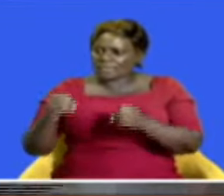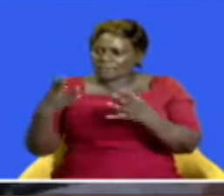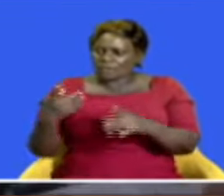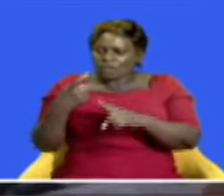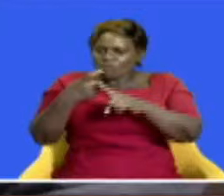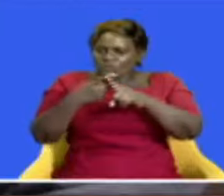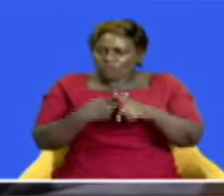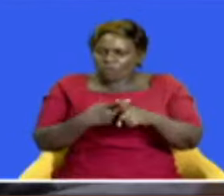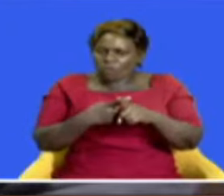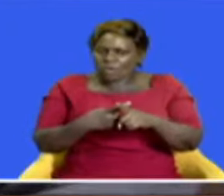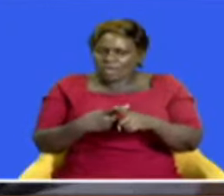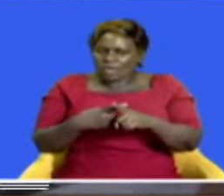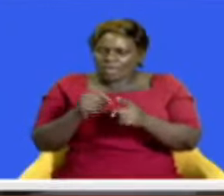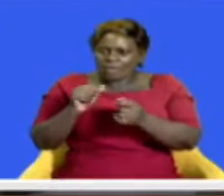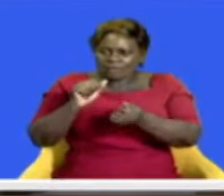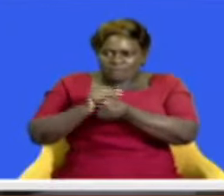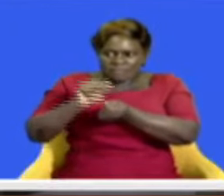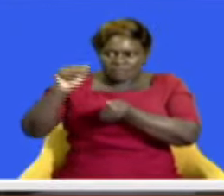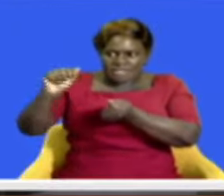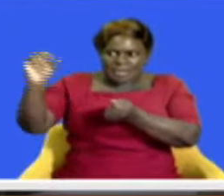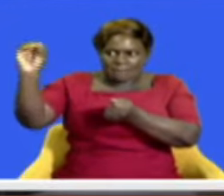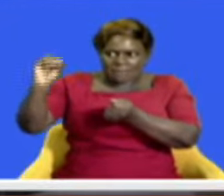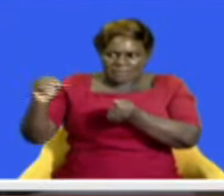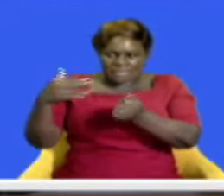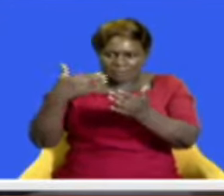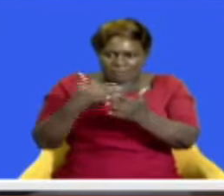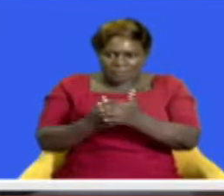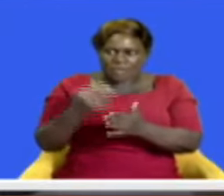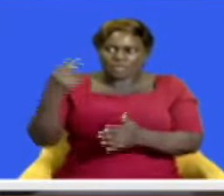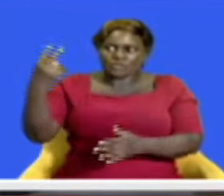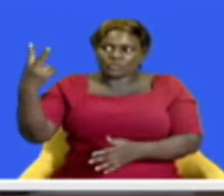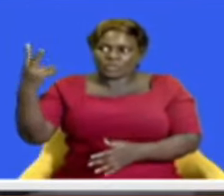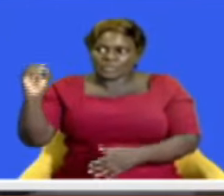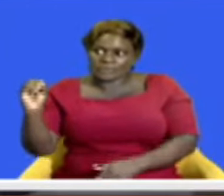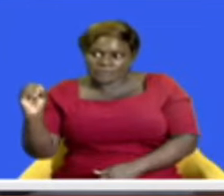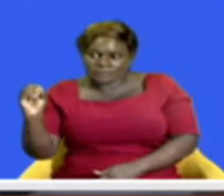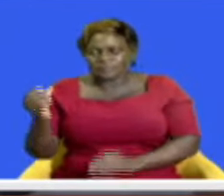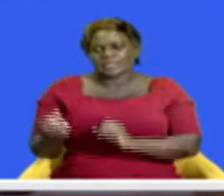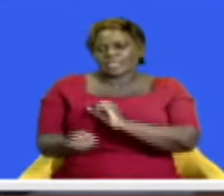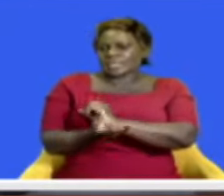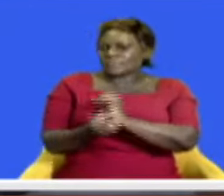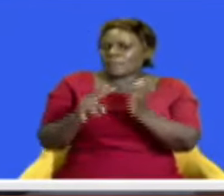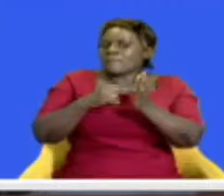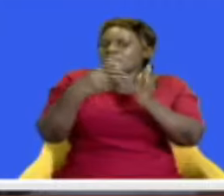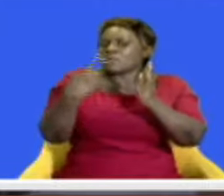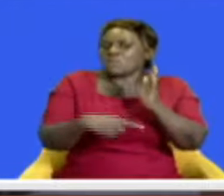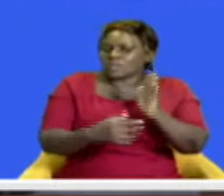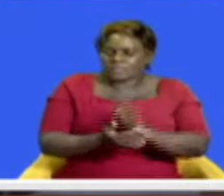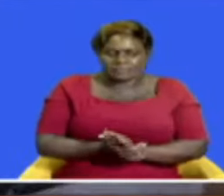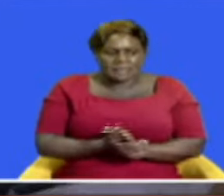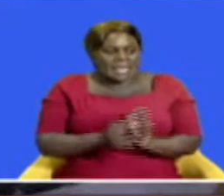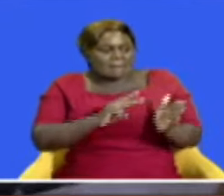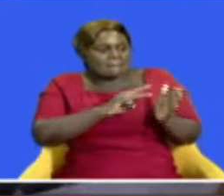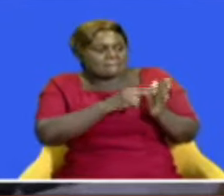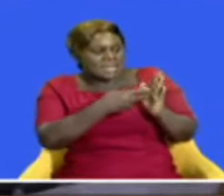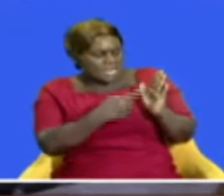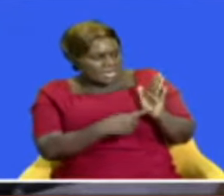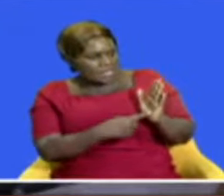Kutoka 15% hadi 20%. Hebu tueleze inamaanisha nini? Inamaanisha